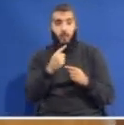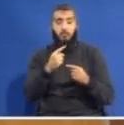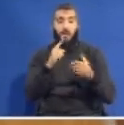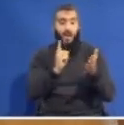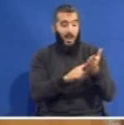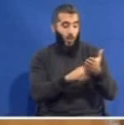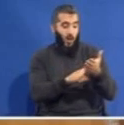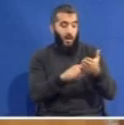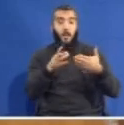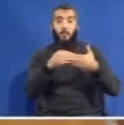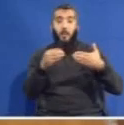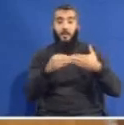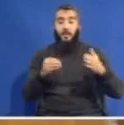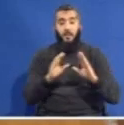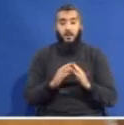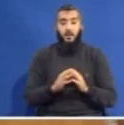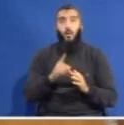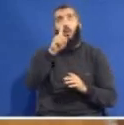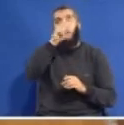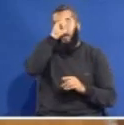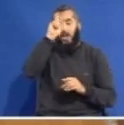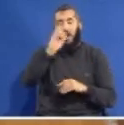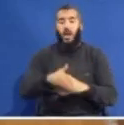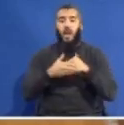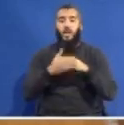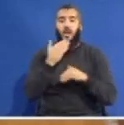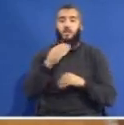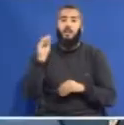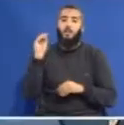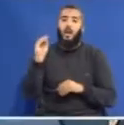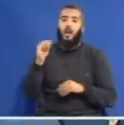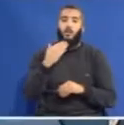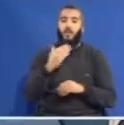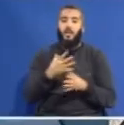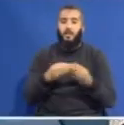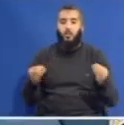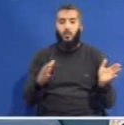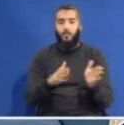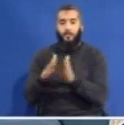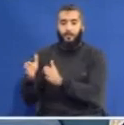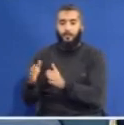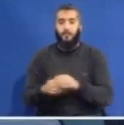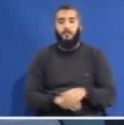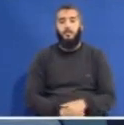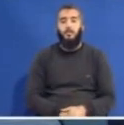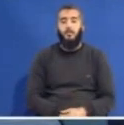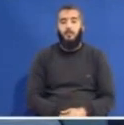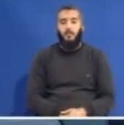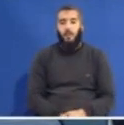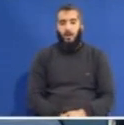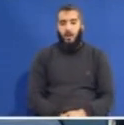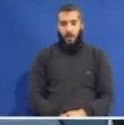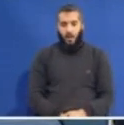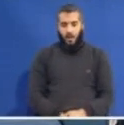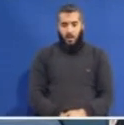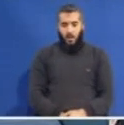الفريضة يقرأ وينفذ، وربي يوفق إن شاء الله. شكرا جزيلا شيخنا أبو عبد السلام وأحسن الله إليك. يونس هل سألوا